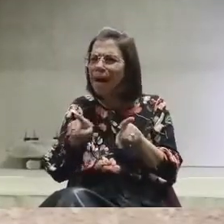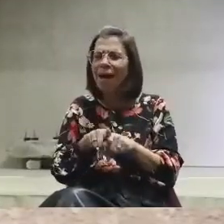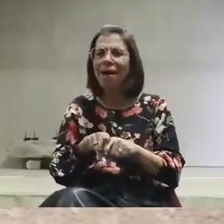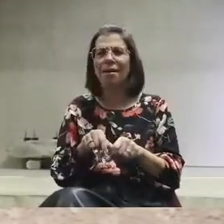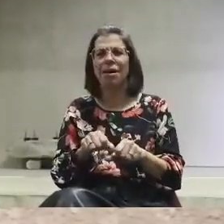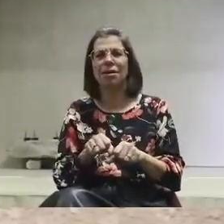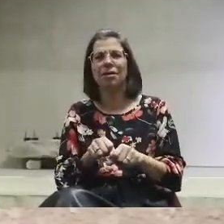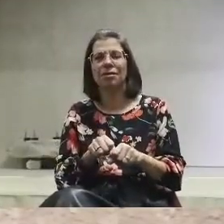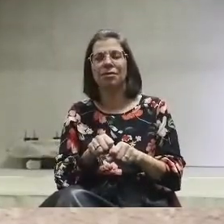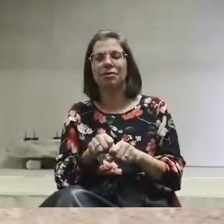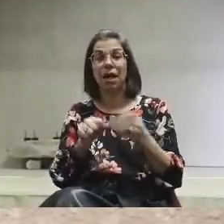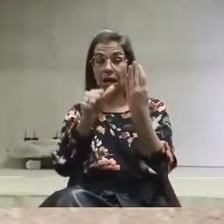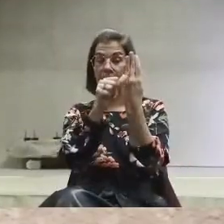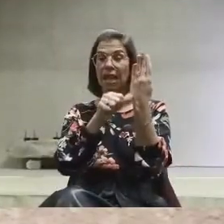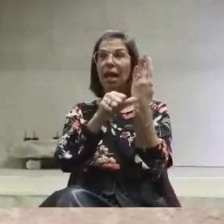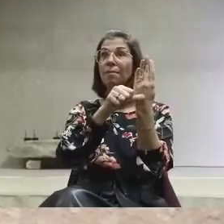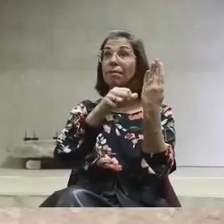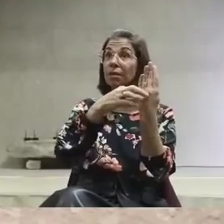La Bible dit,